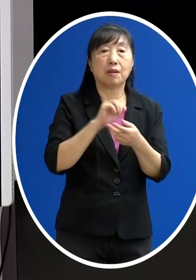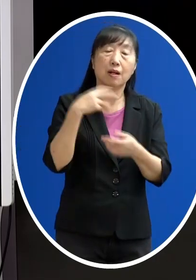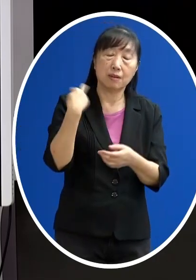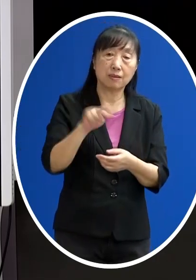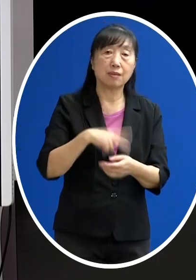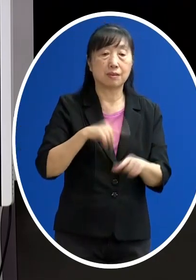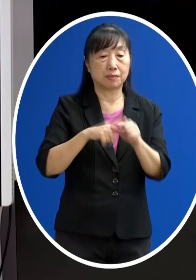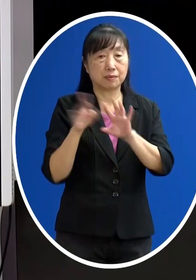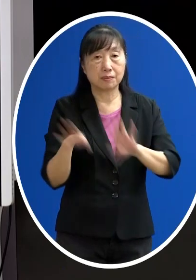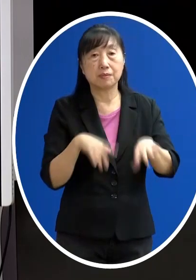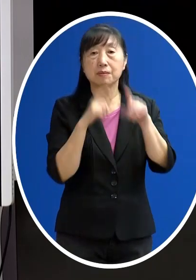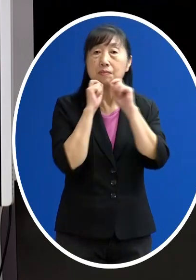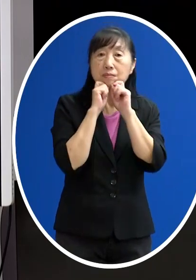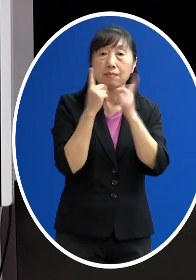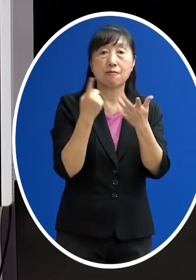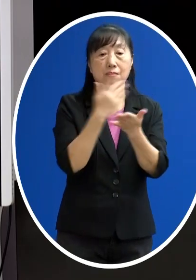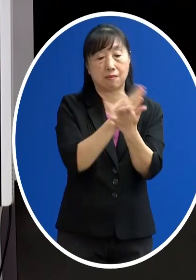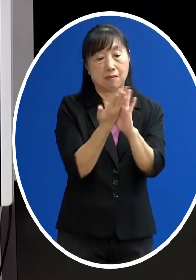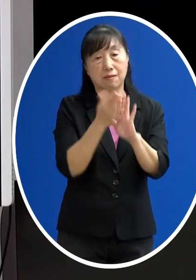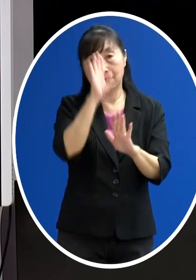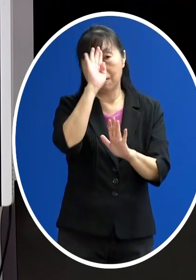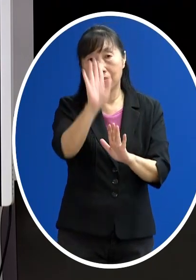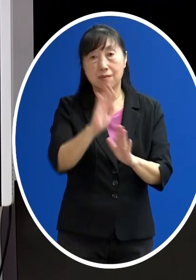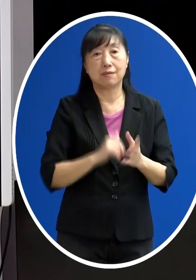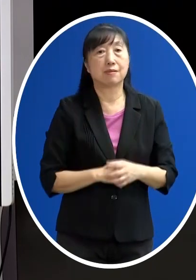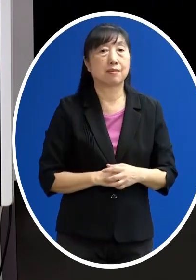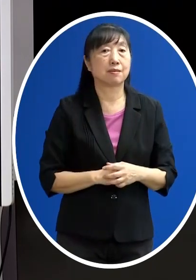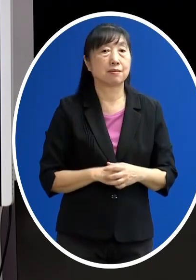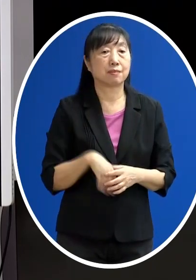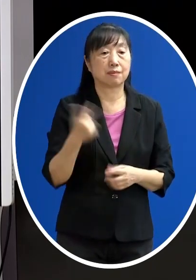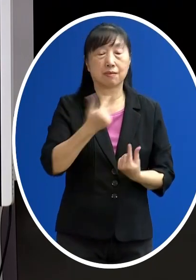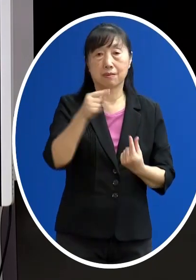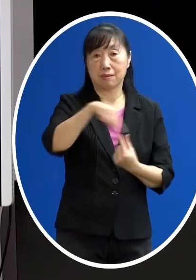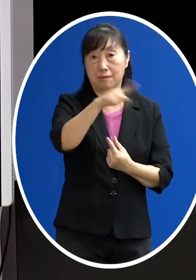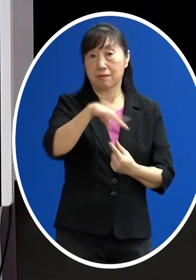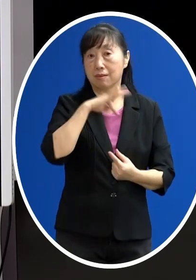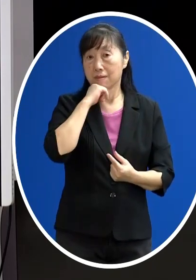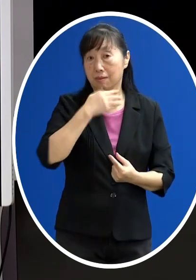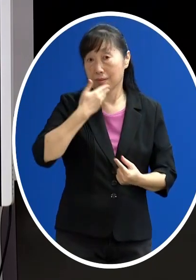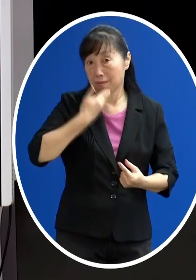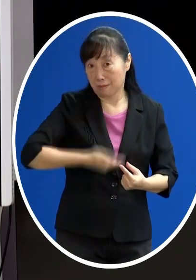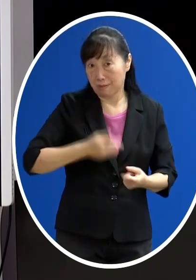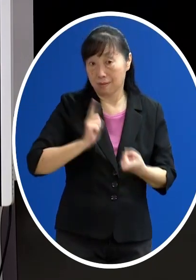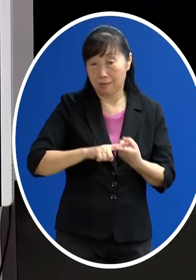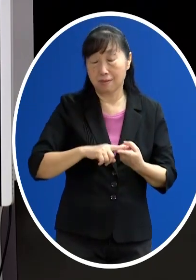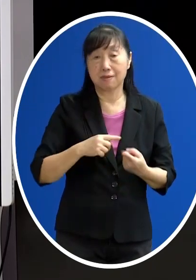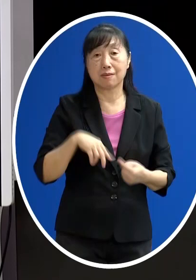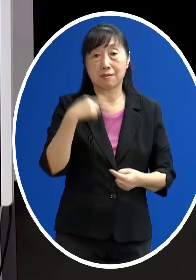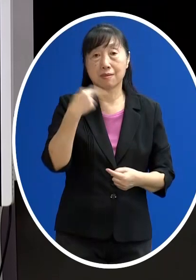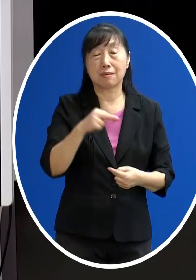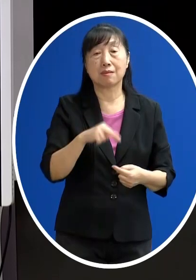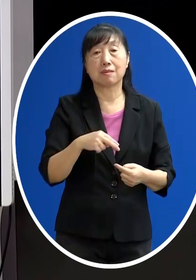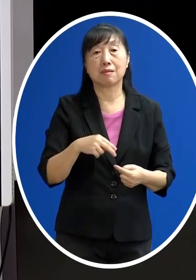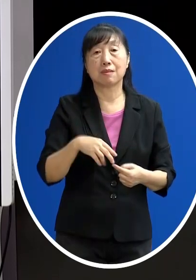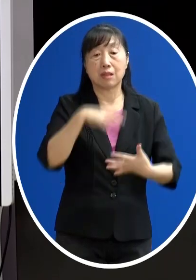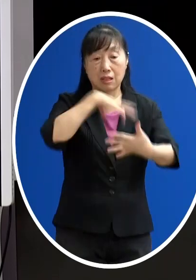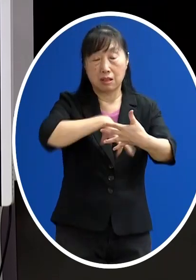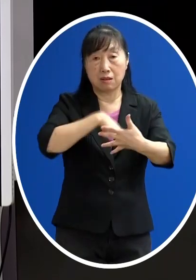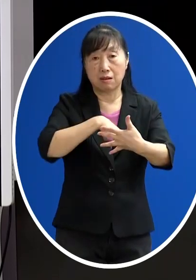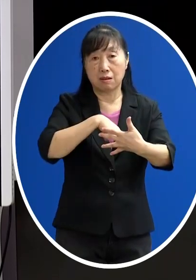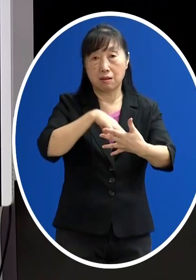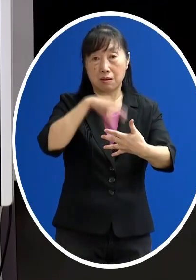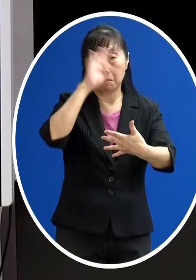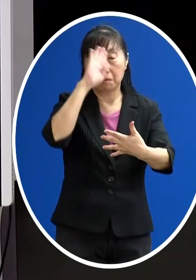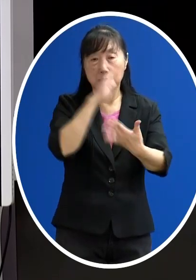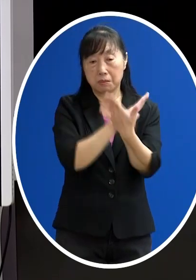的病人，有癌症的病人等等的。所以他们基本上除了年纪大以外，确实是有多种的